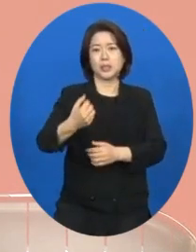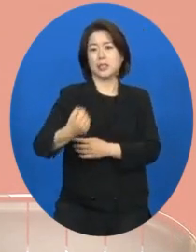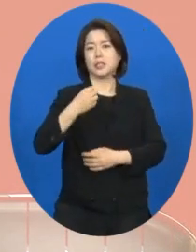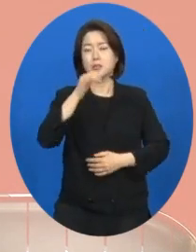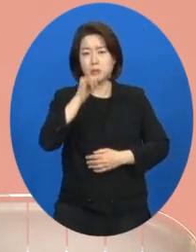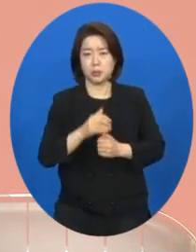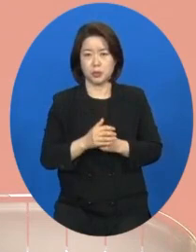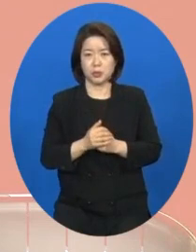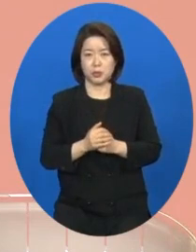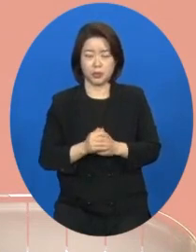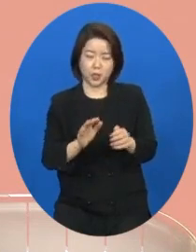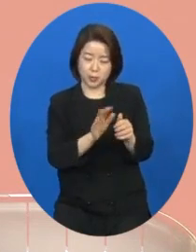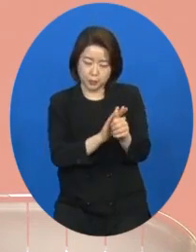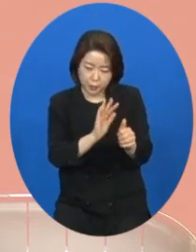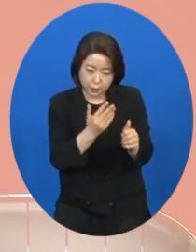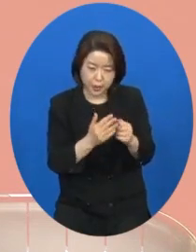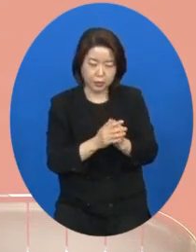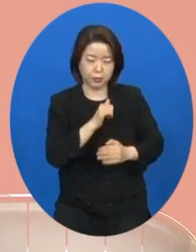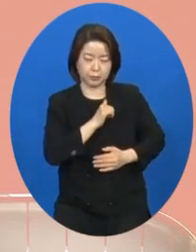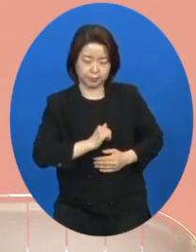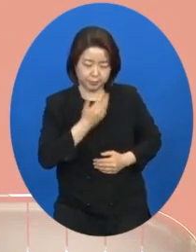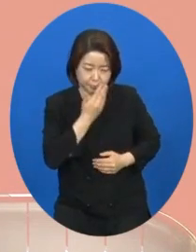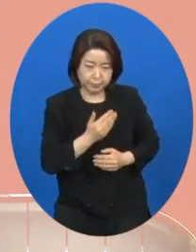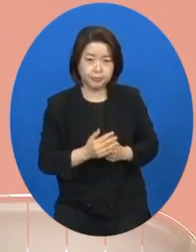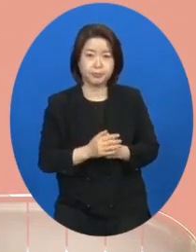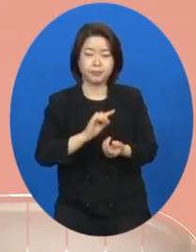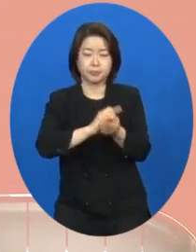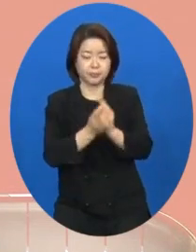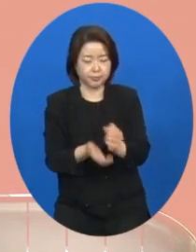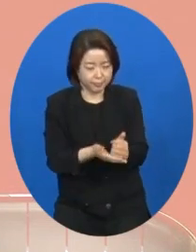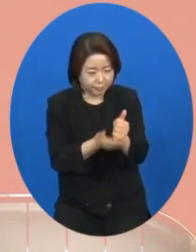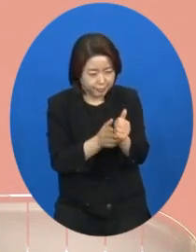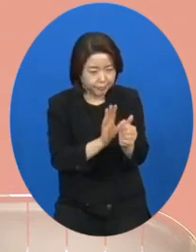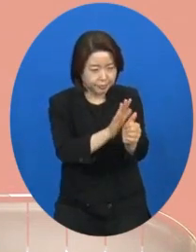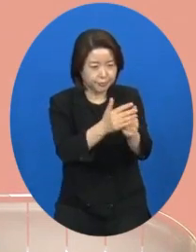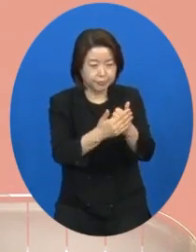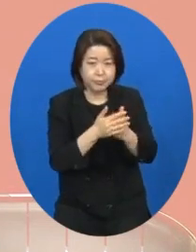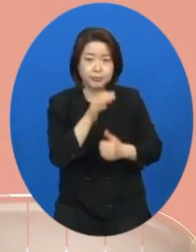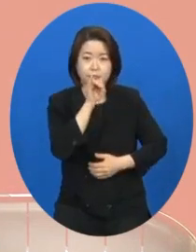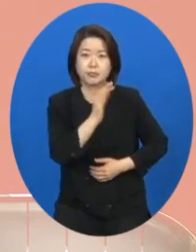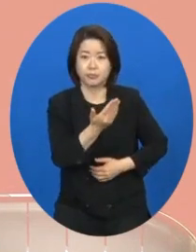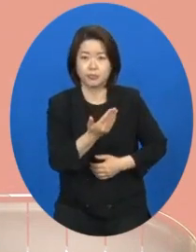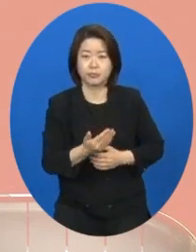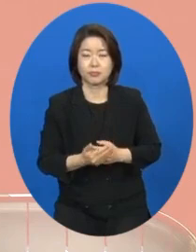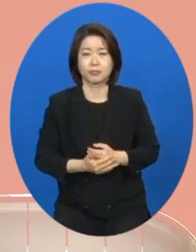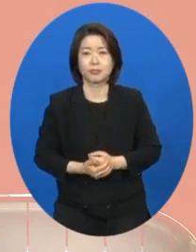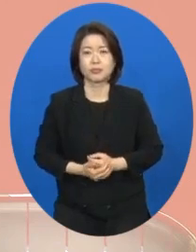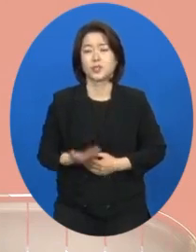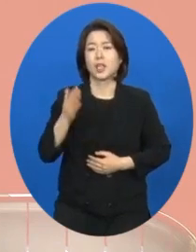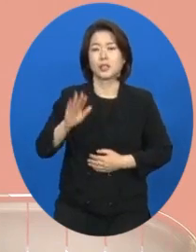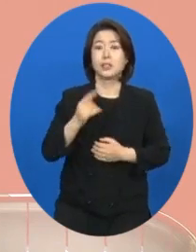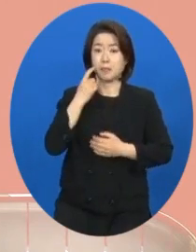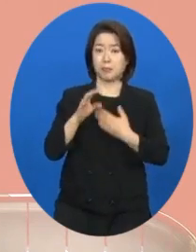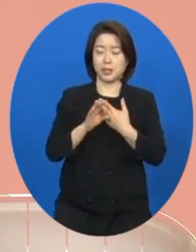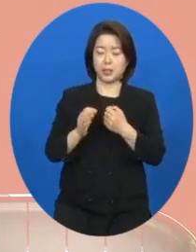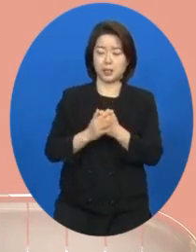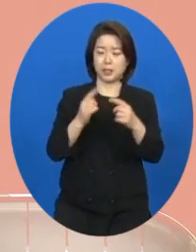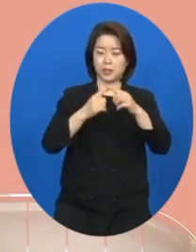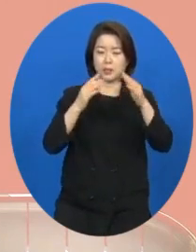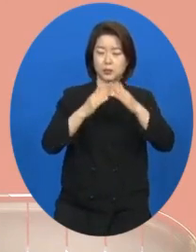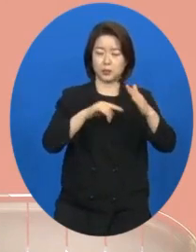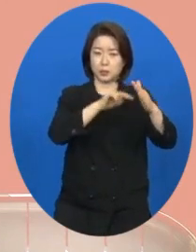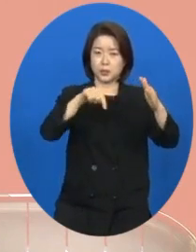위로가 되고 그리고 인내할 수 있고 서로 격려가 되고. 그런데 만약에 교인들